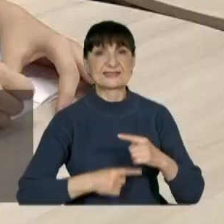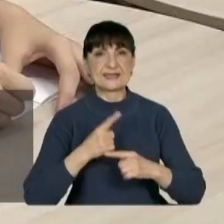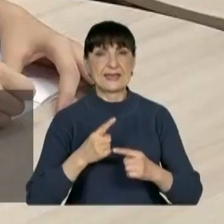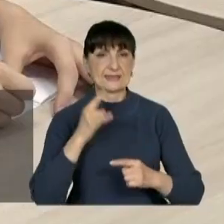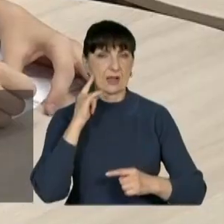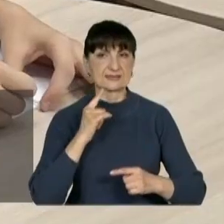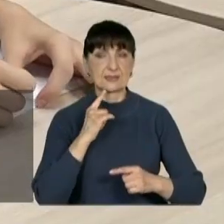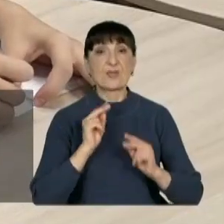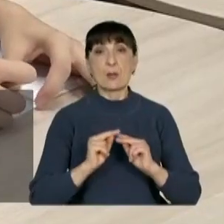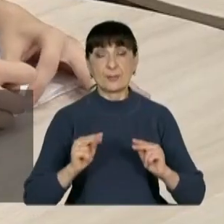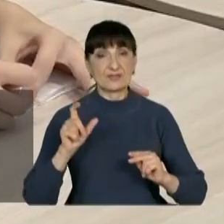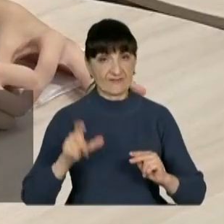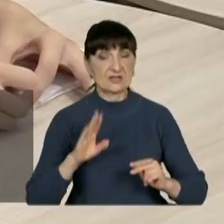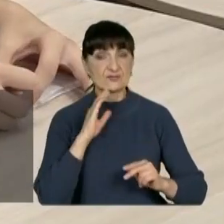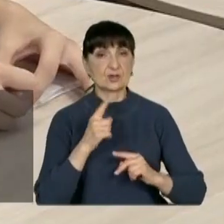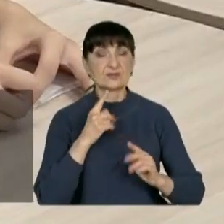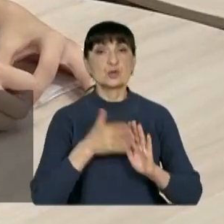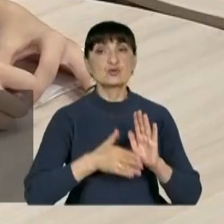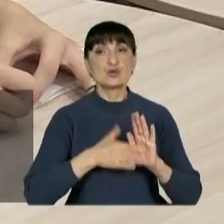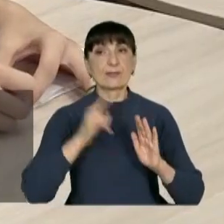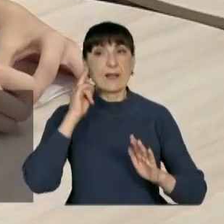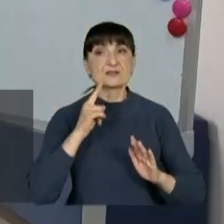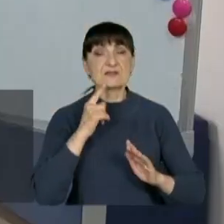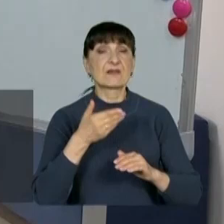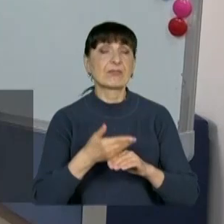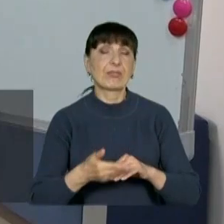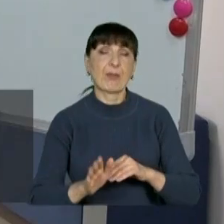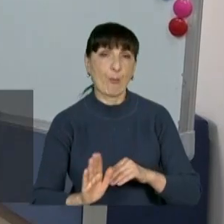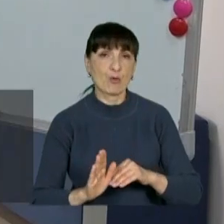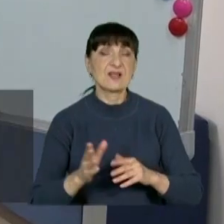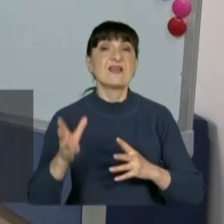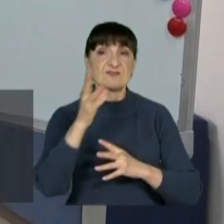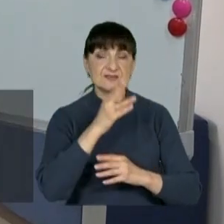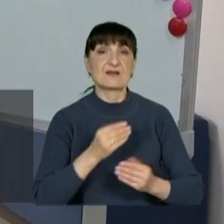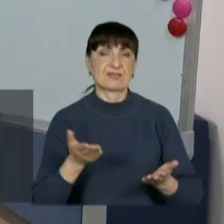страны. Преподаватель отмечает, что изучать казахский никогда не поздно и призывает всех